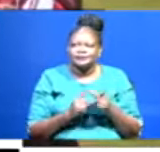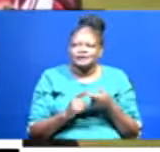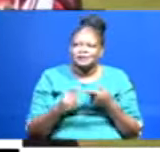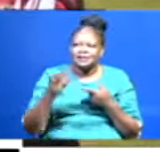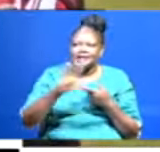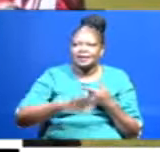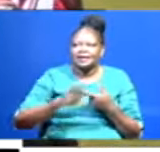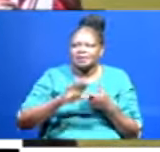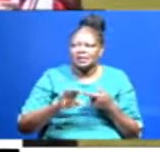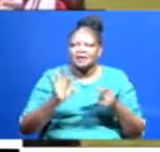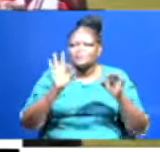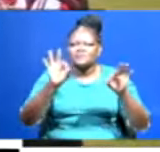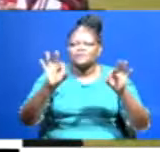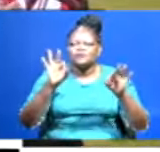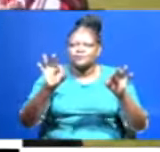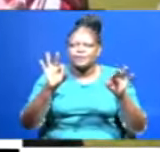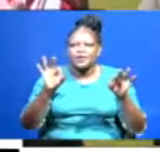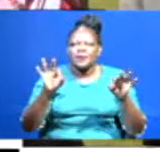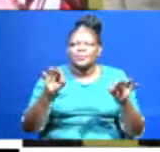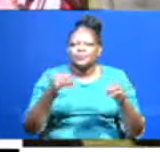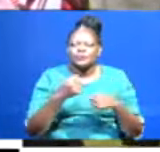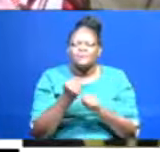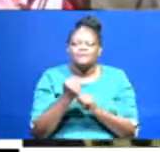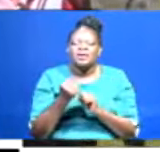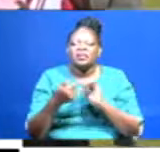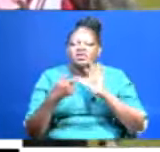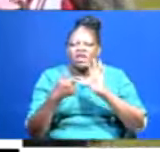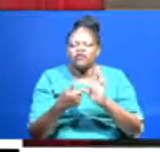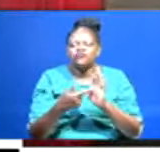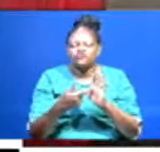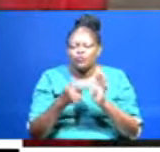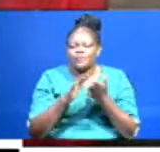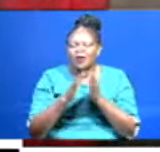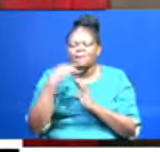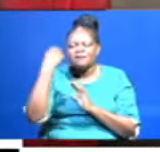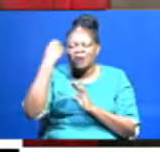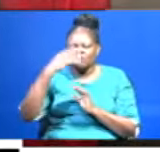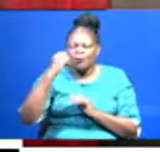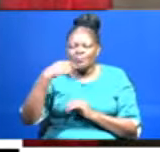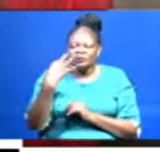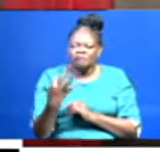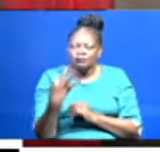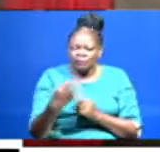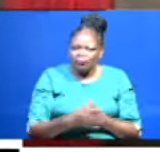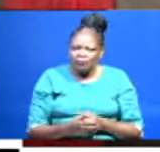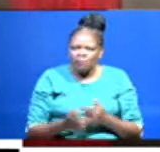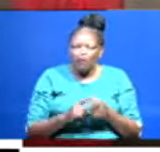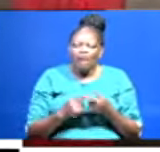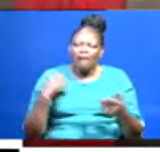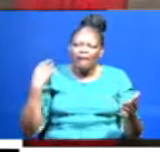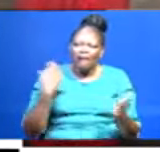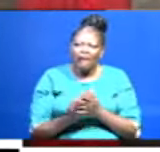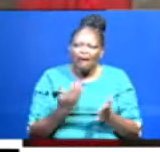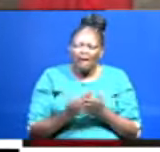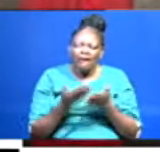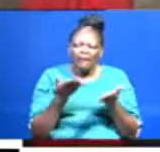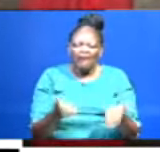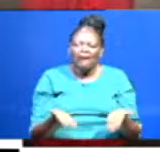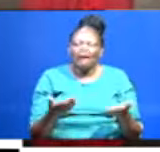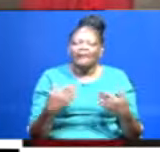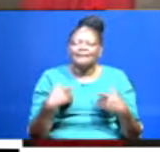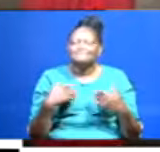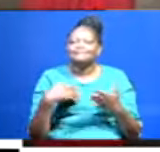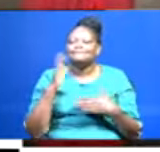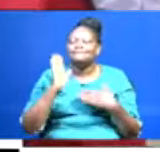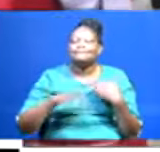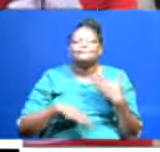nzuri liliboresha maonyesho yake ya kielimu mwezi Machi, na hadi sasa linavutia zaidi ya walimu